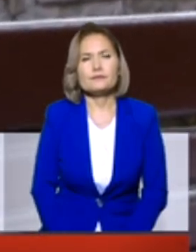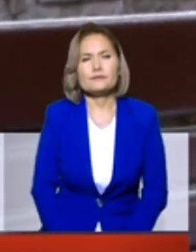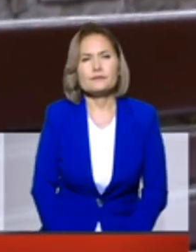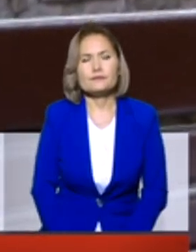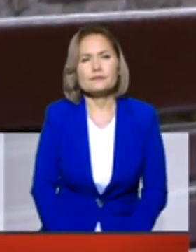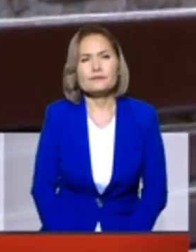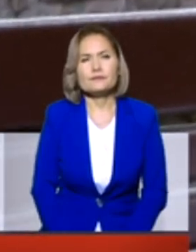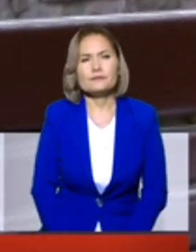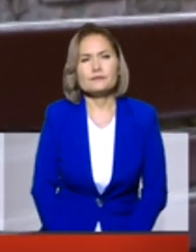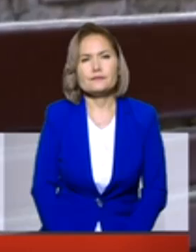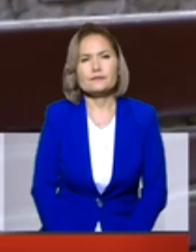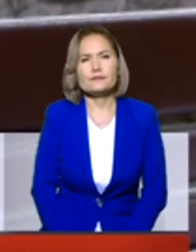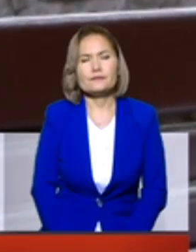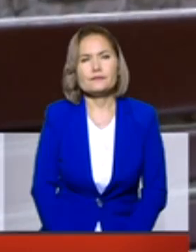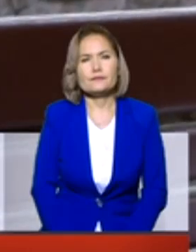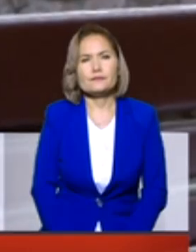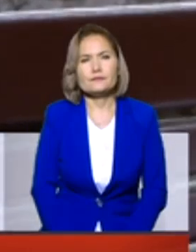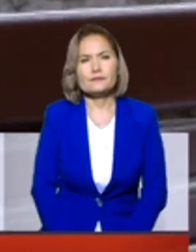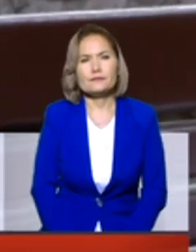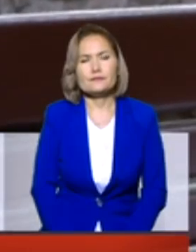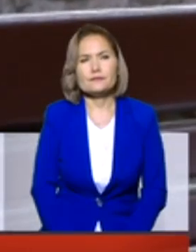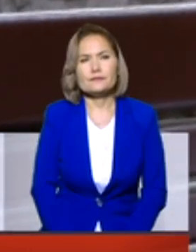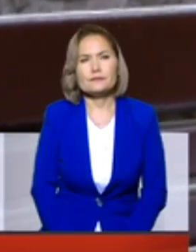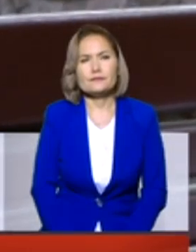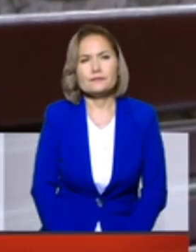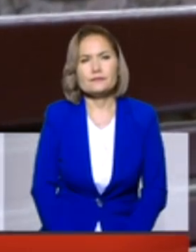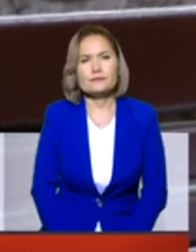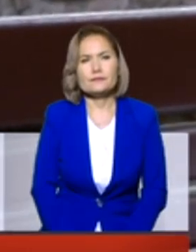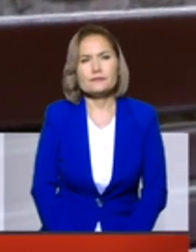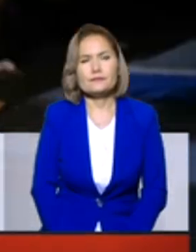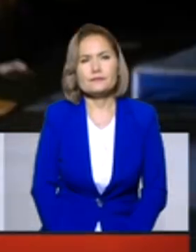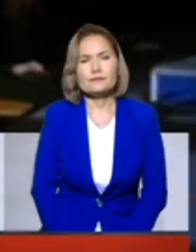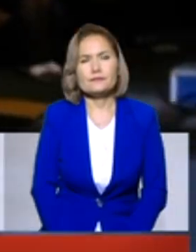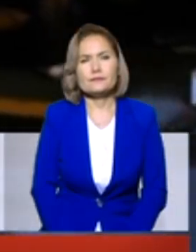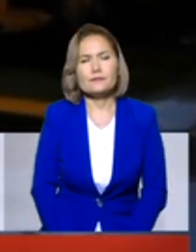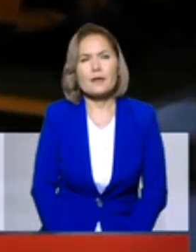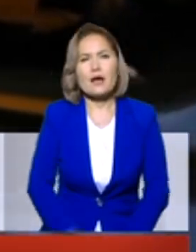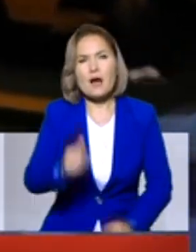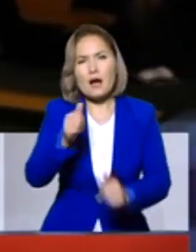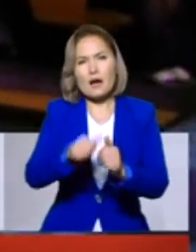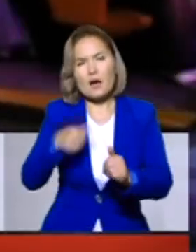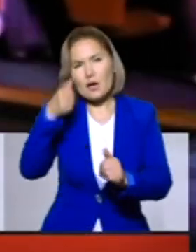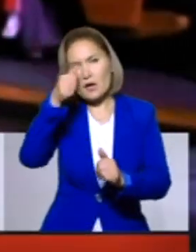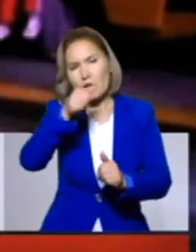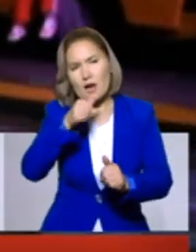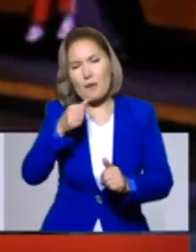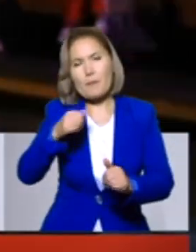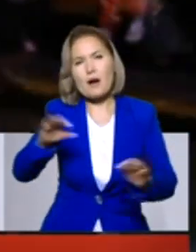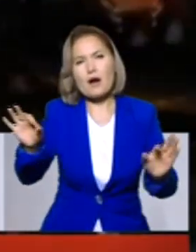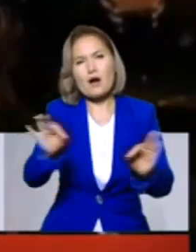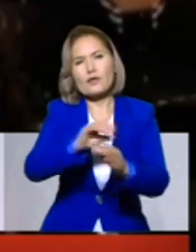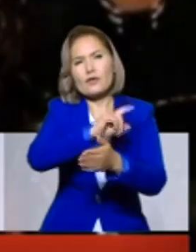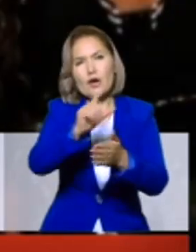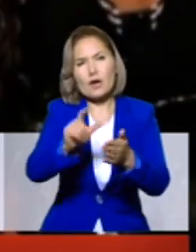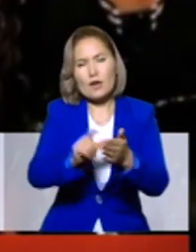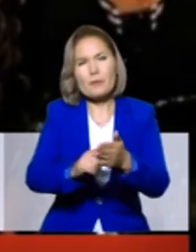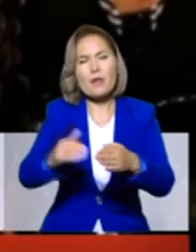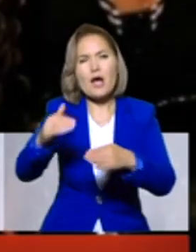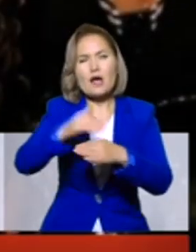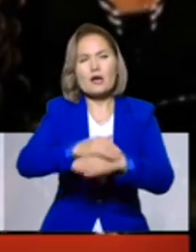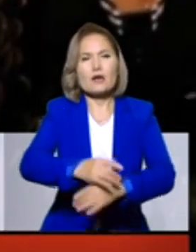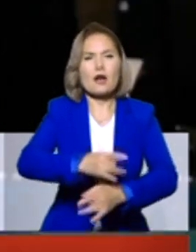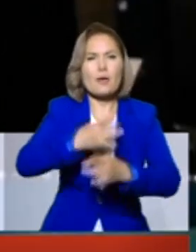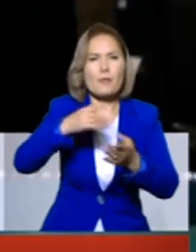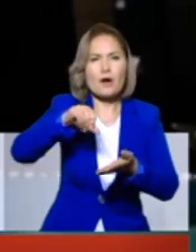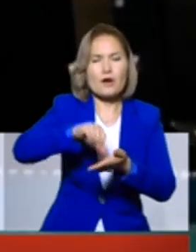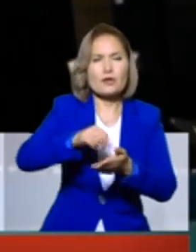гүлін жинадың сен маған. Жыл сайын композитор туындыларынан түрлі кештер, фестивальдер өткізіліп